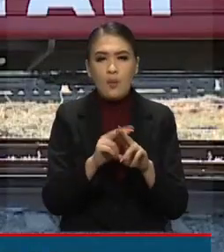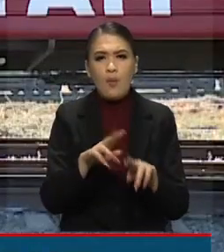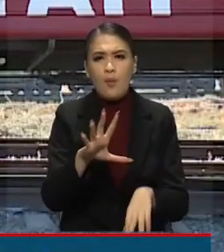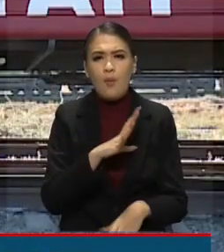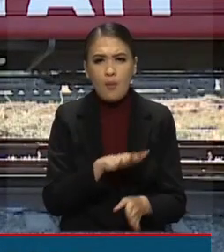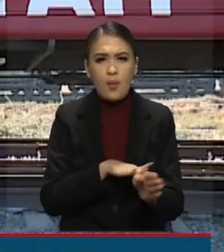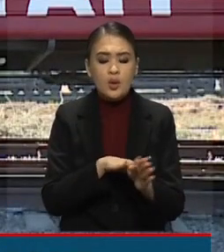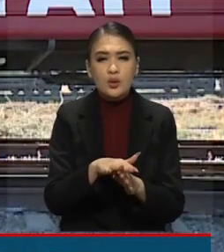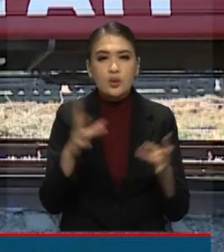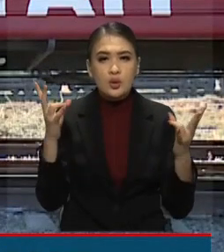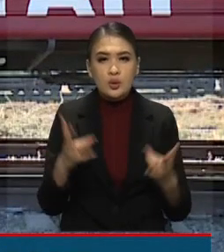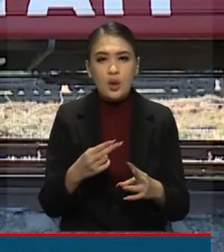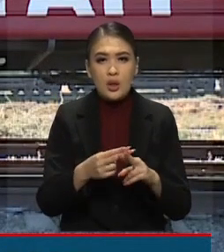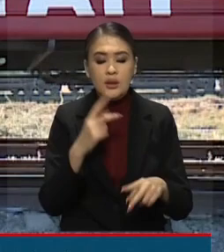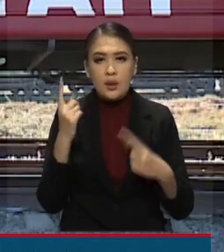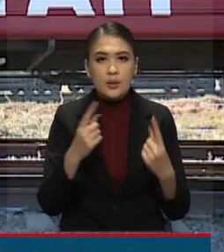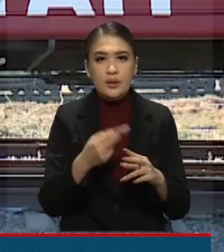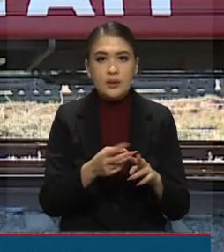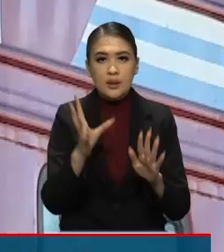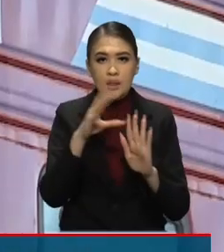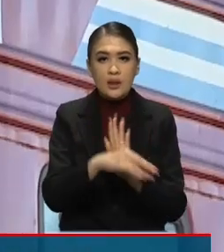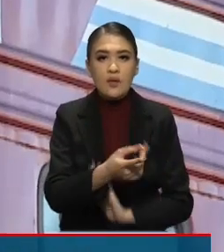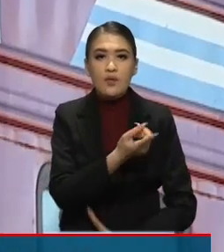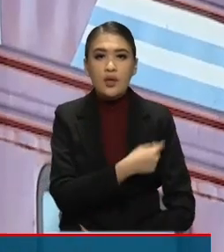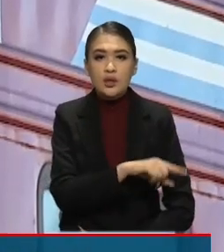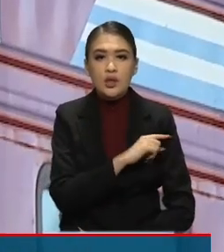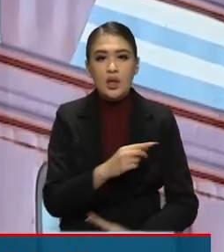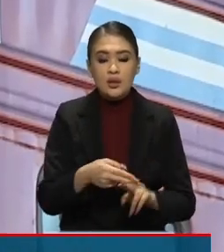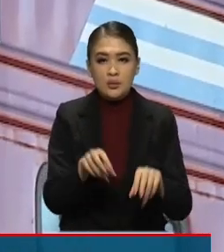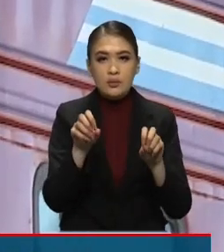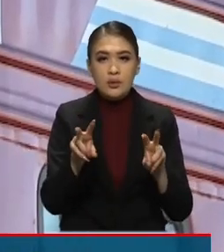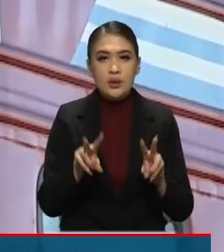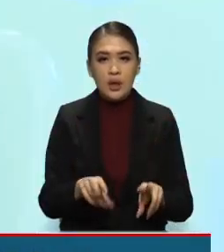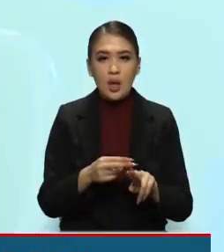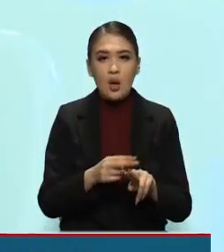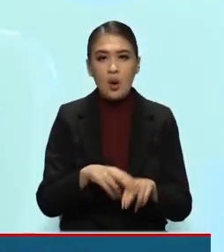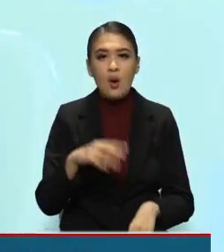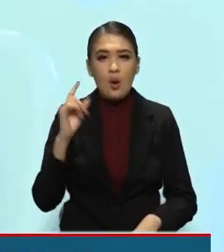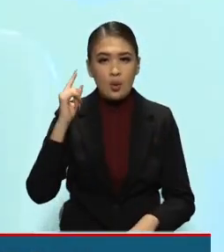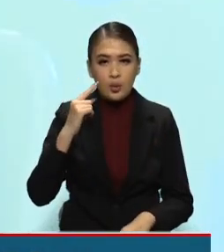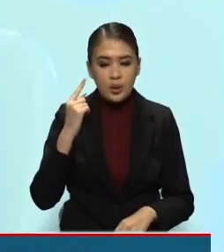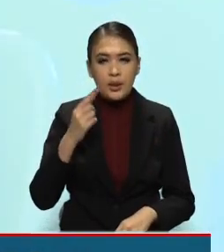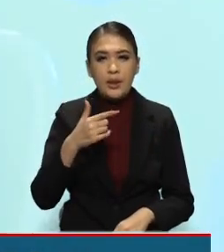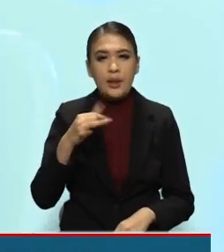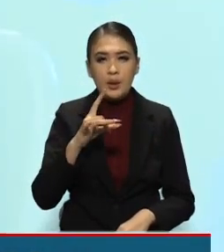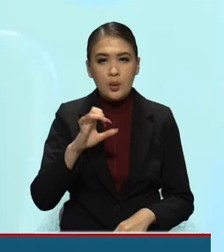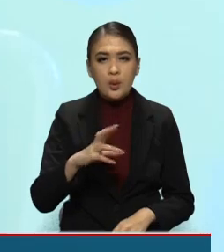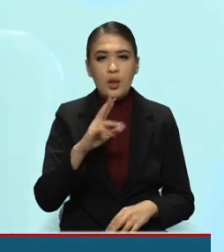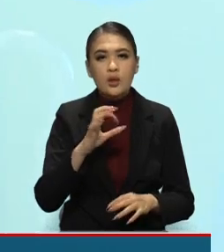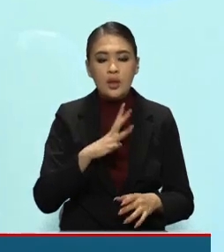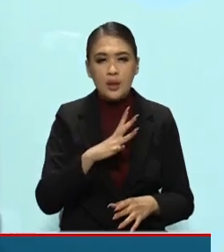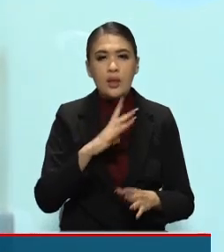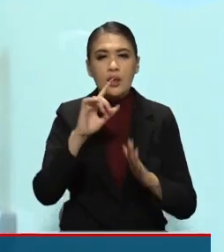оснащены необходимые оборудовани среди врачей квалифицированные специалисты невропатолог окулист хирург кардиолог